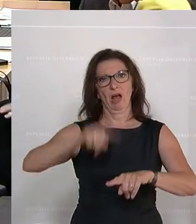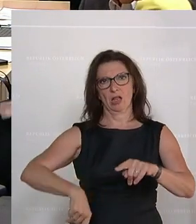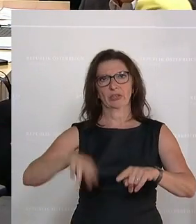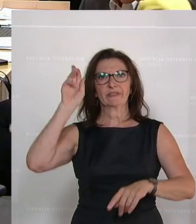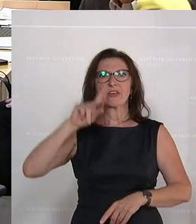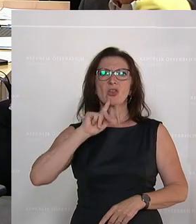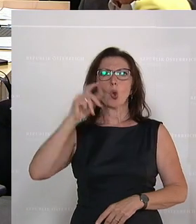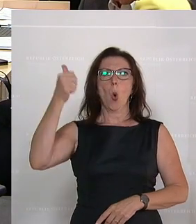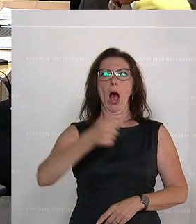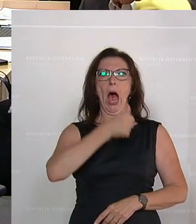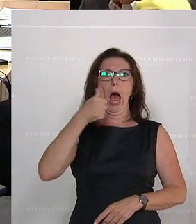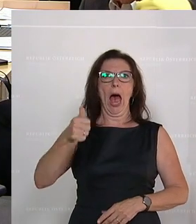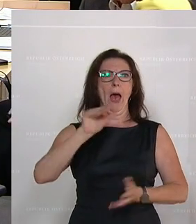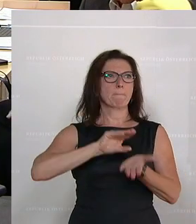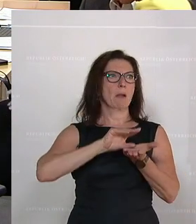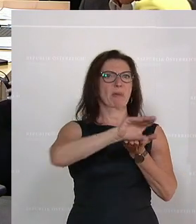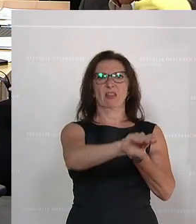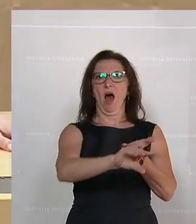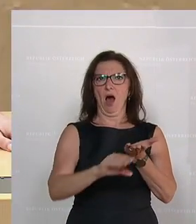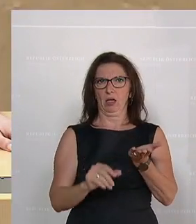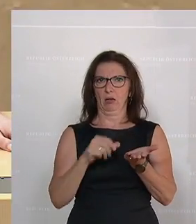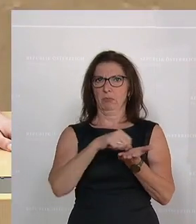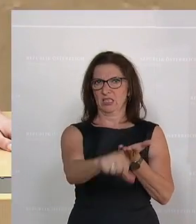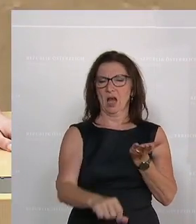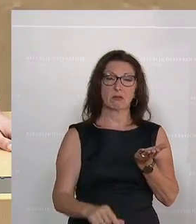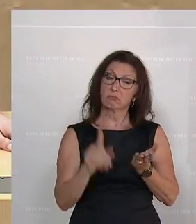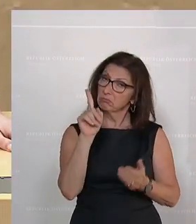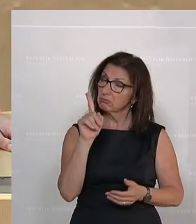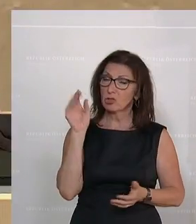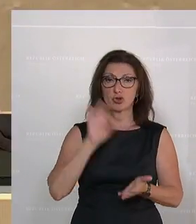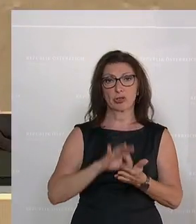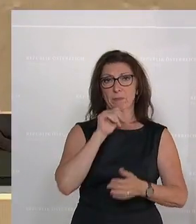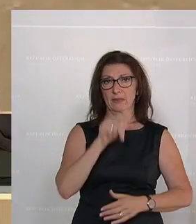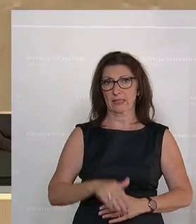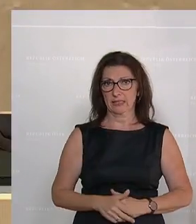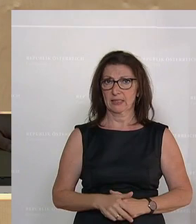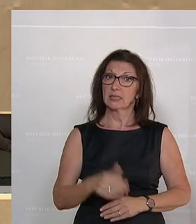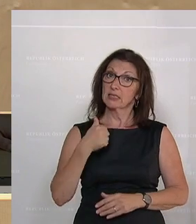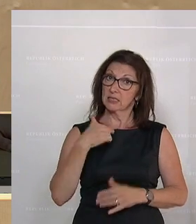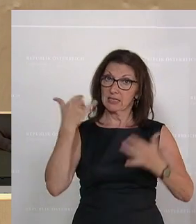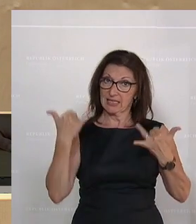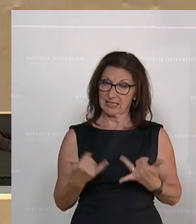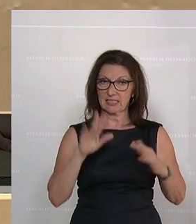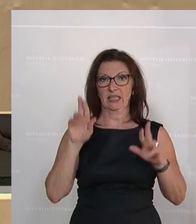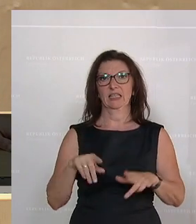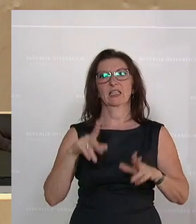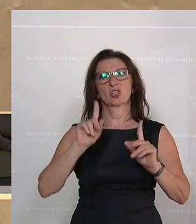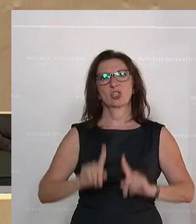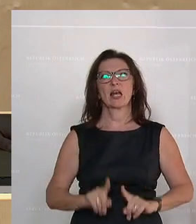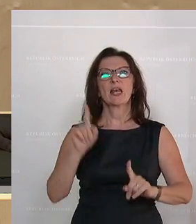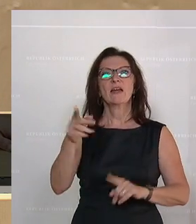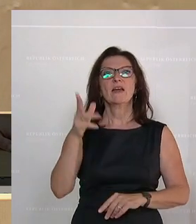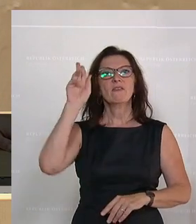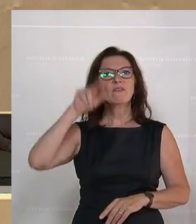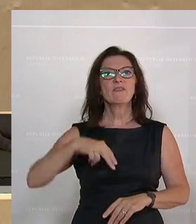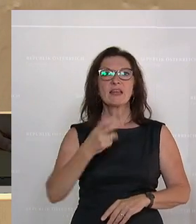einmalzahlungen auf den weg gebracht worden sein das ist tatsächlich nicht der fall ich korrigiere bei der wiener energie unterstützung gibt es